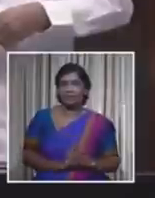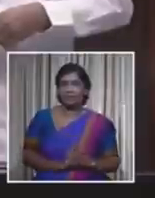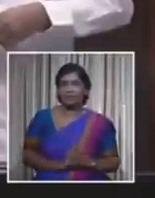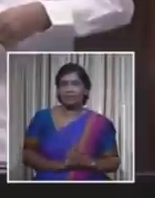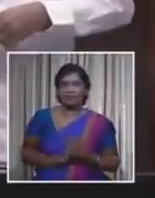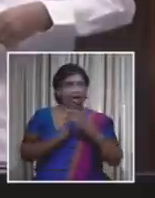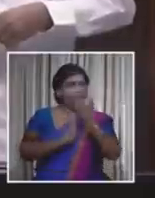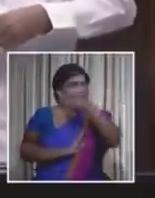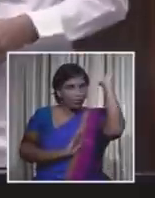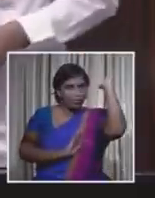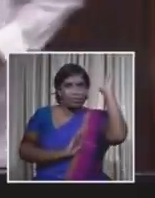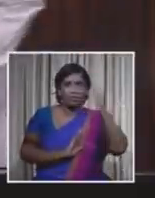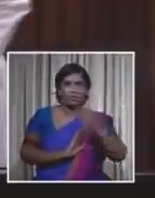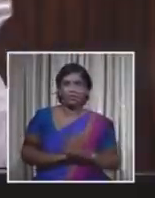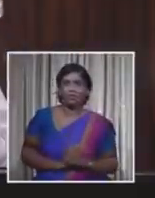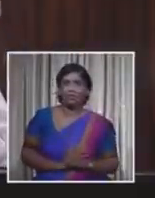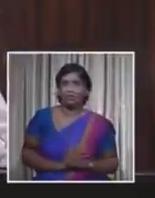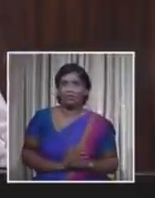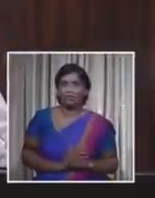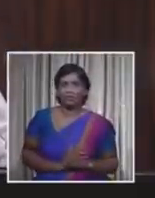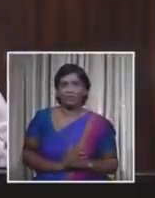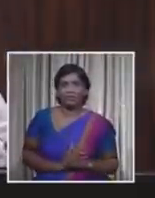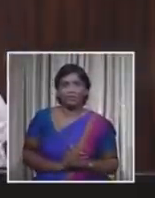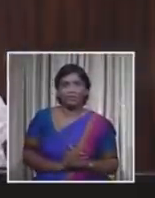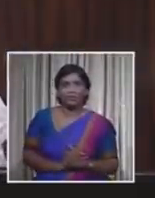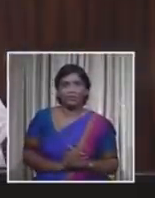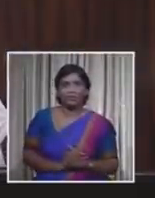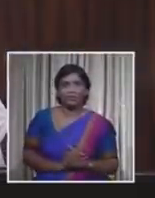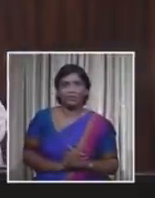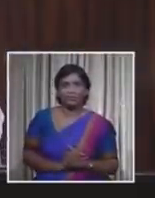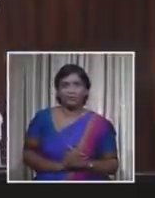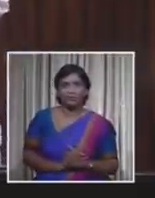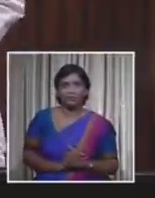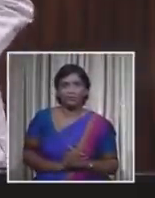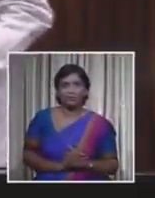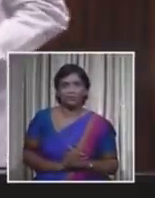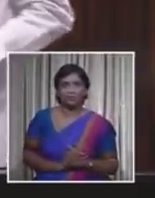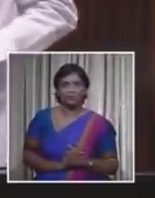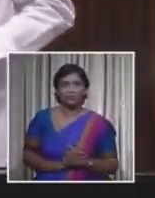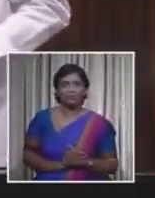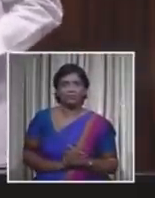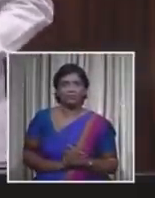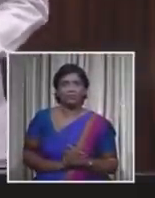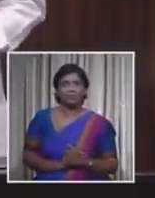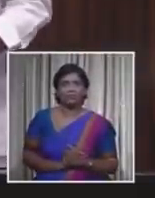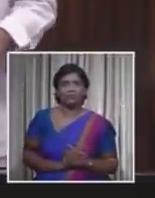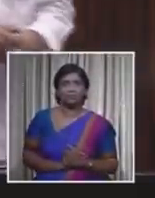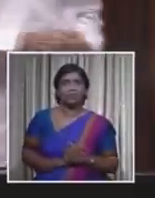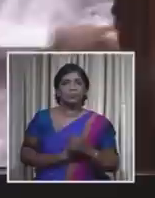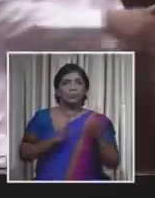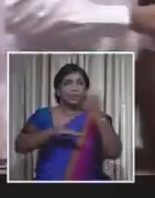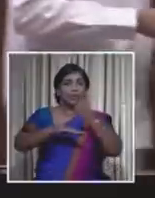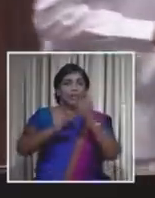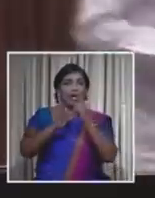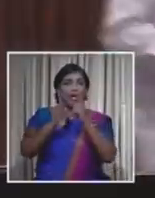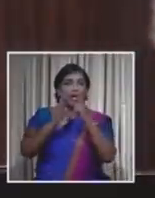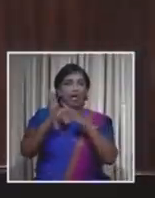යන්න. හරි බොහොම ස්තුතියි. ආදිත්‍යතුමාට මූලාසනෙ හිටියේ. ආ මූලාසනෙ හිටිය ආදිත්‍ය රාජපක්ෂ මහත්මයා